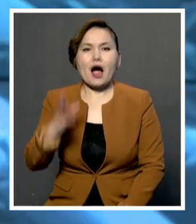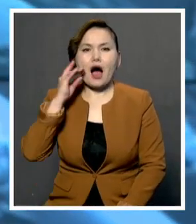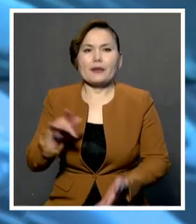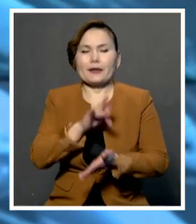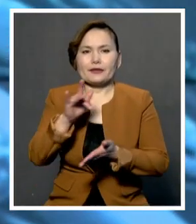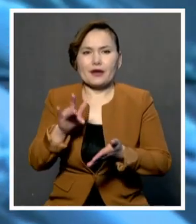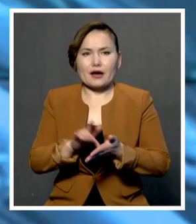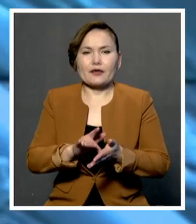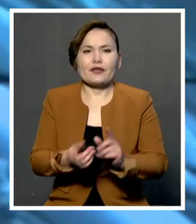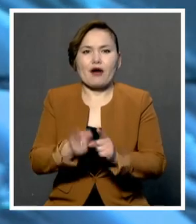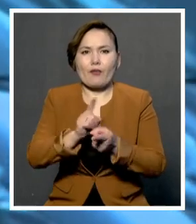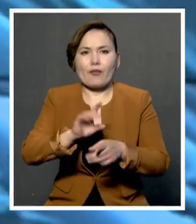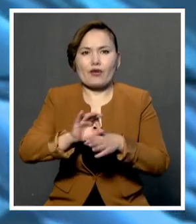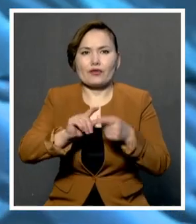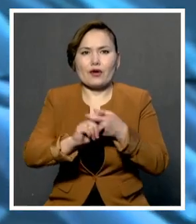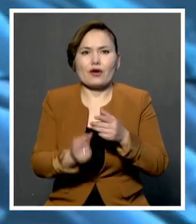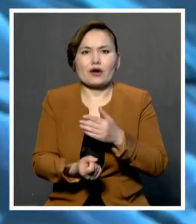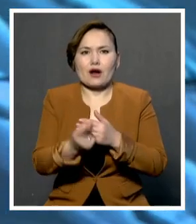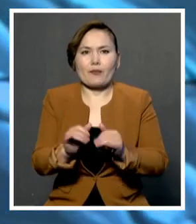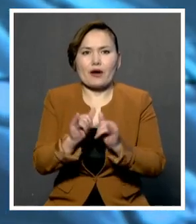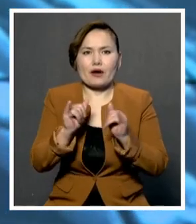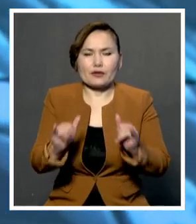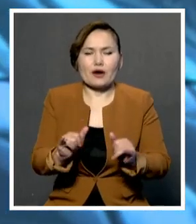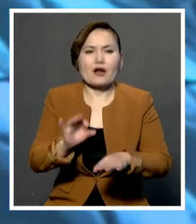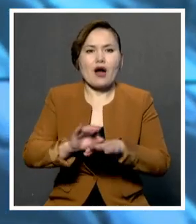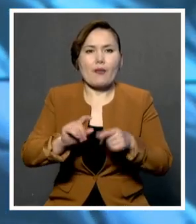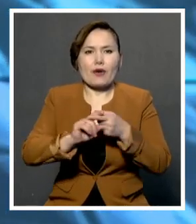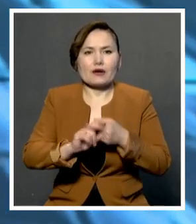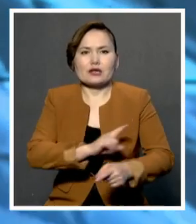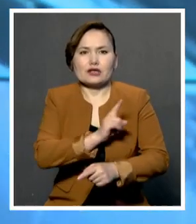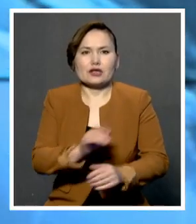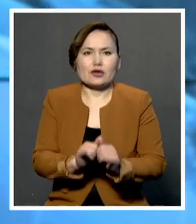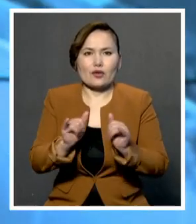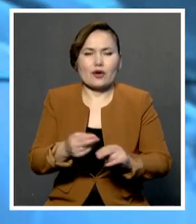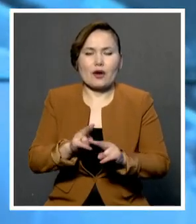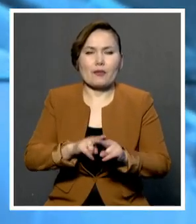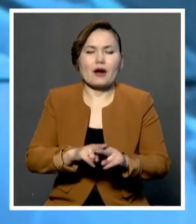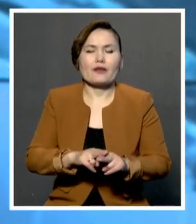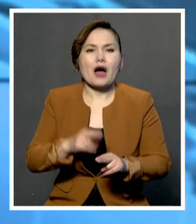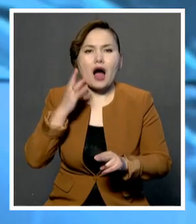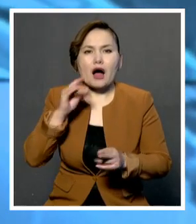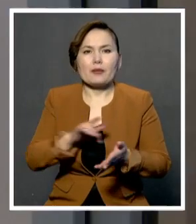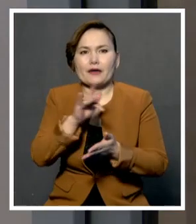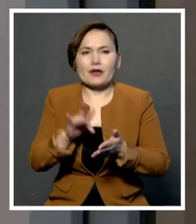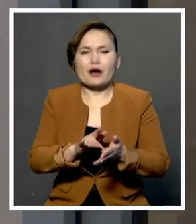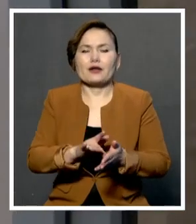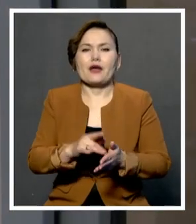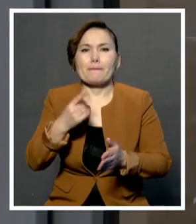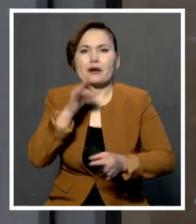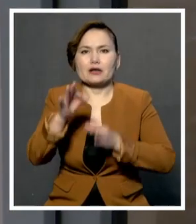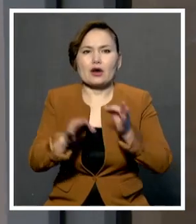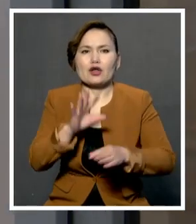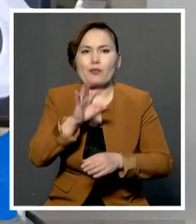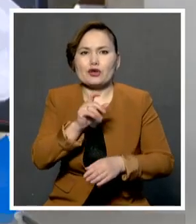Алматыда мутацияға ұшыраған вирус штамының таралуына байланысты епидахуал әлі де ушығып тұр. Алып шаһарда бір тәулікте 500-ден аса адамнан коронавирус